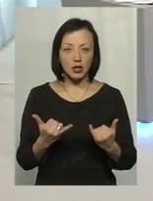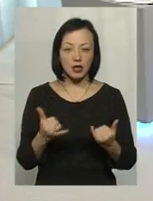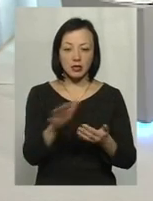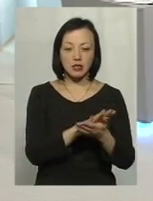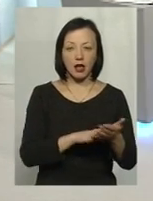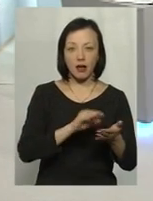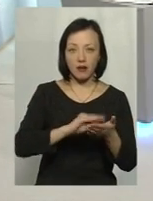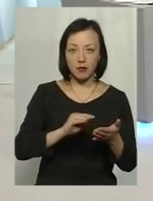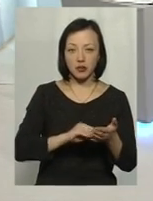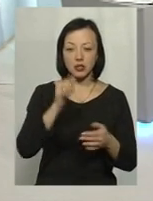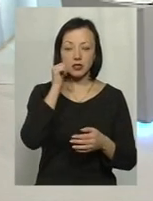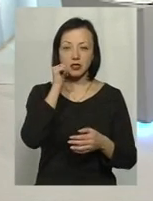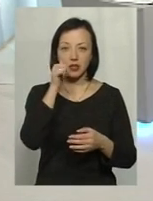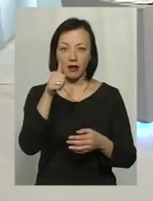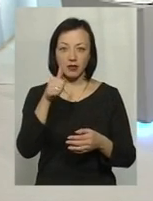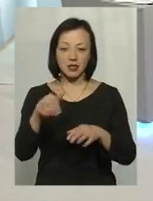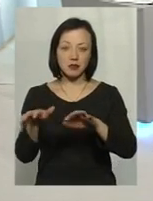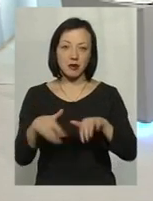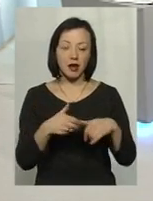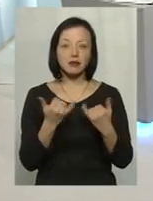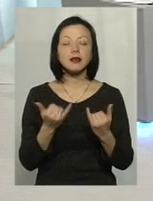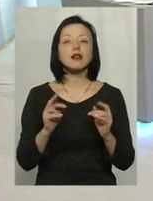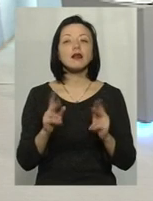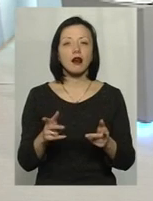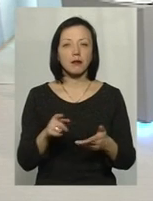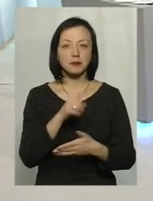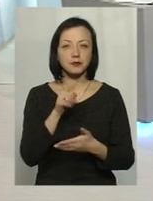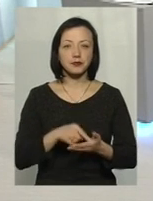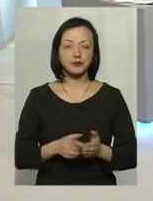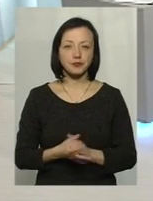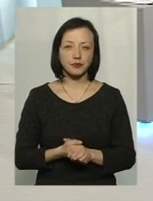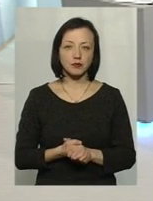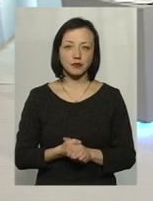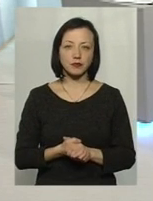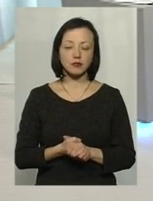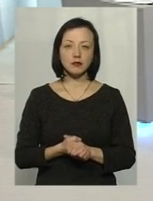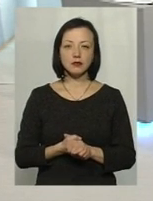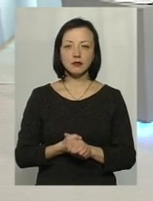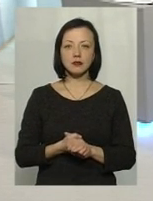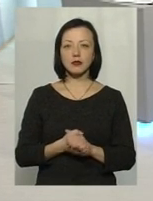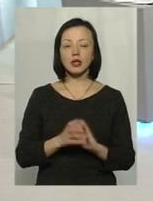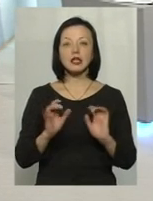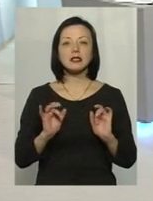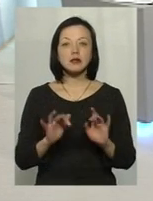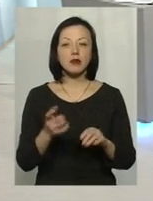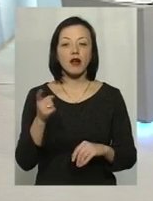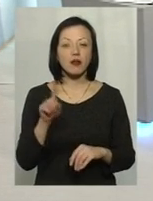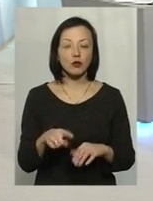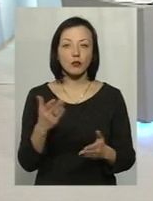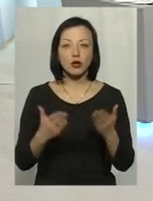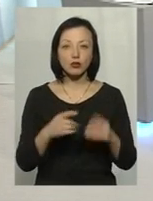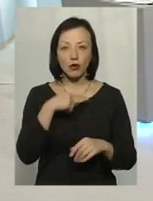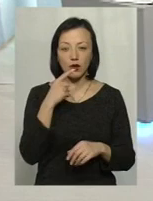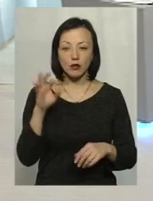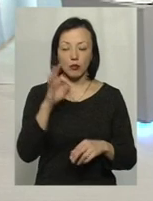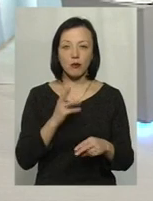пишеться, завтра вона забирається. Зараз як? Ну, справа в тому, що якщо говорити про попереднє